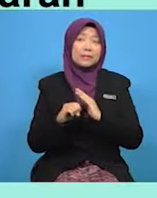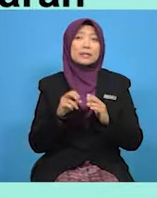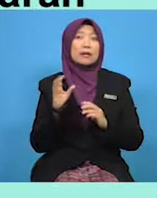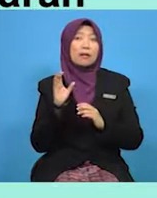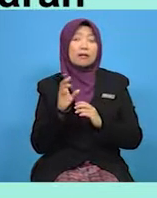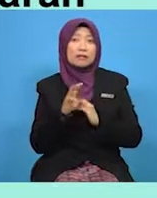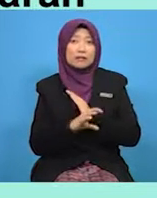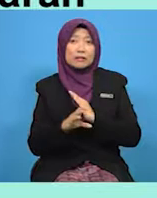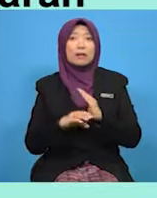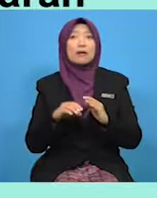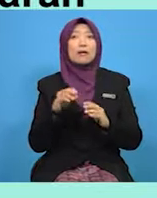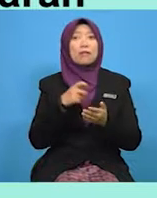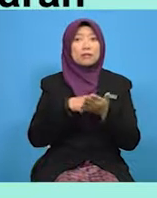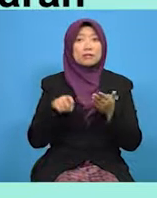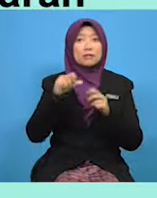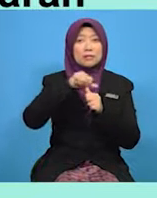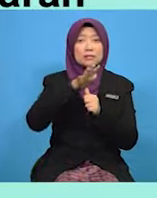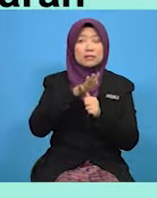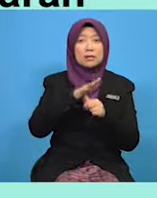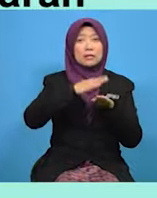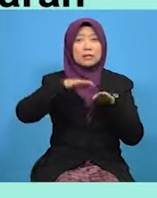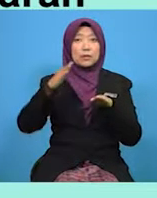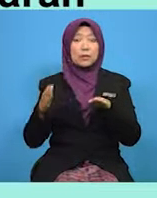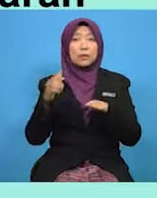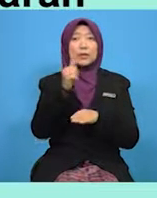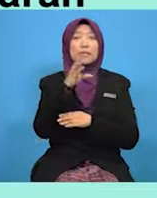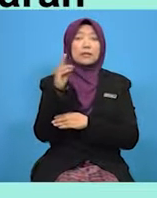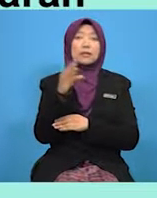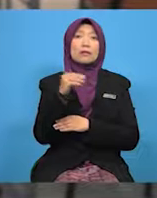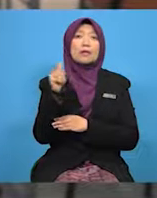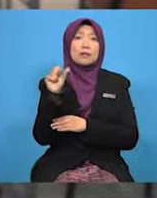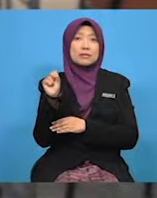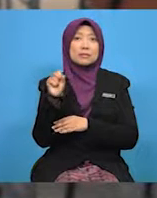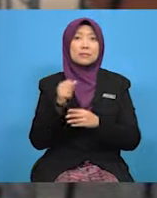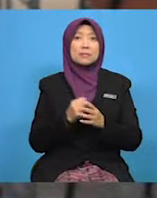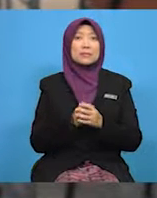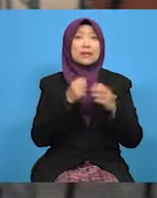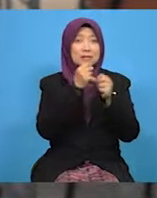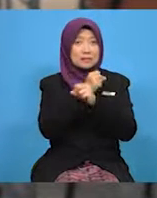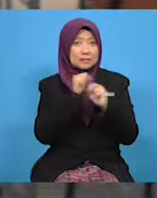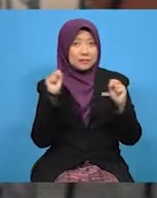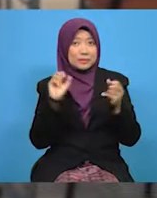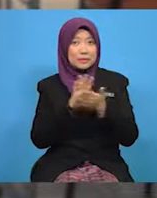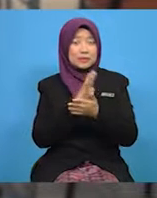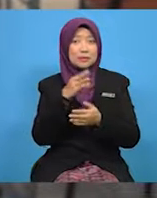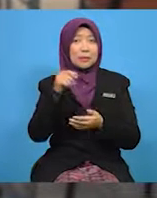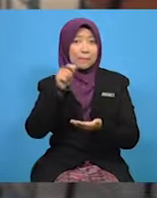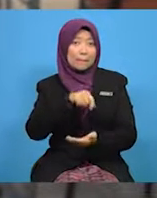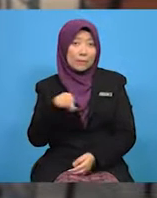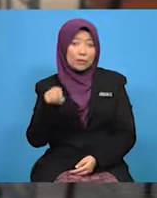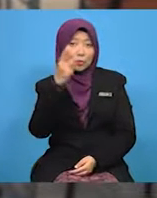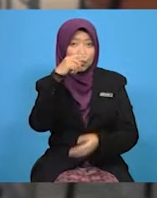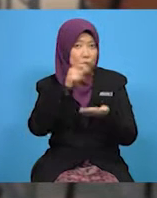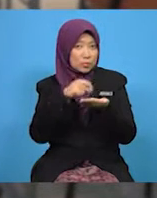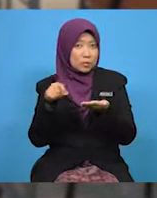harga, kesan peralihan kilo AD dan AS. Dah bersedia dengan kertas dan pen untuk membuat